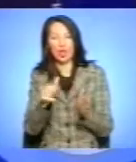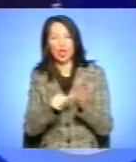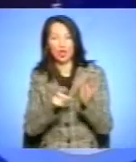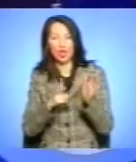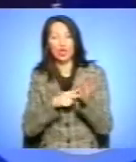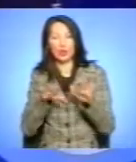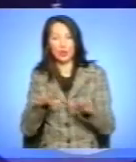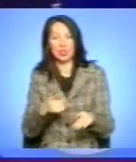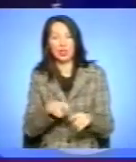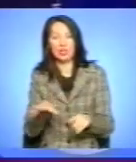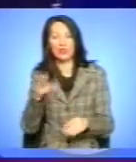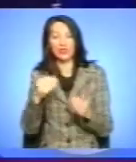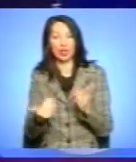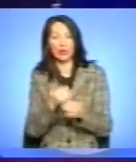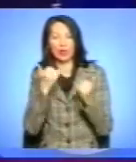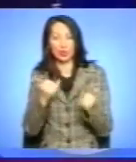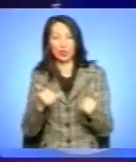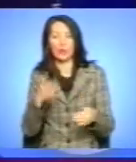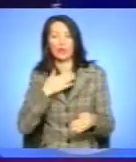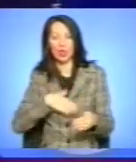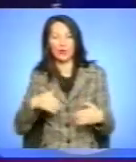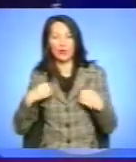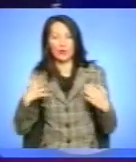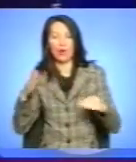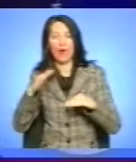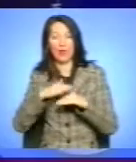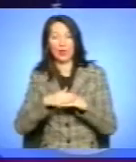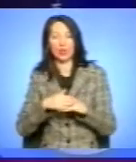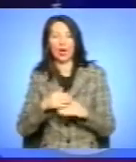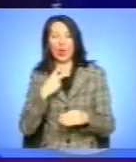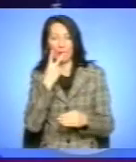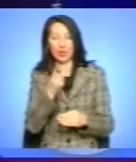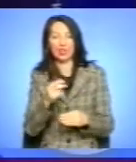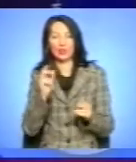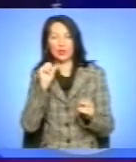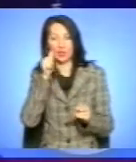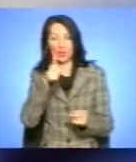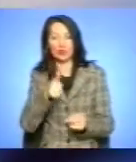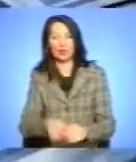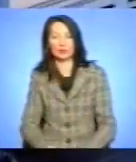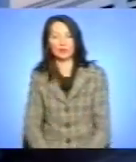Це всі новини на сьогодні. Приємного святкового вечора вам і побачимось завтра.